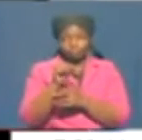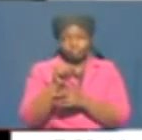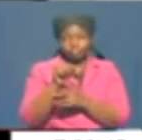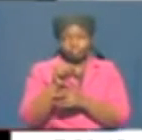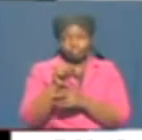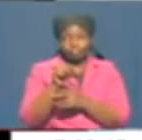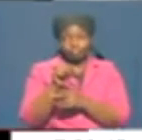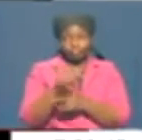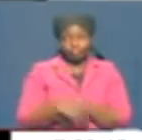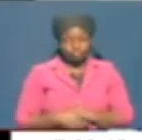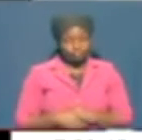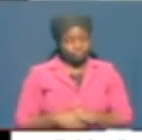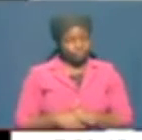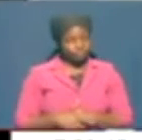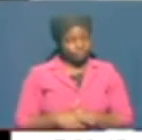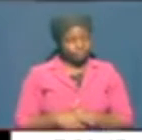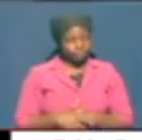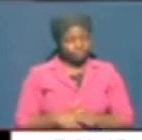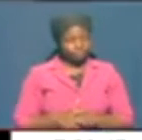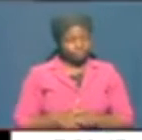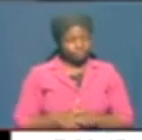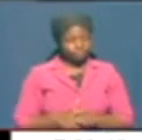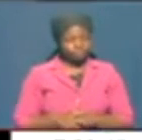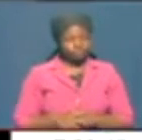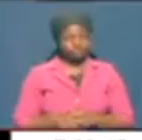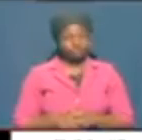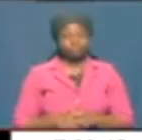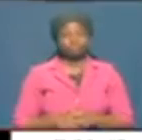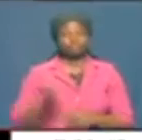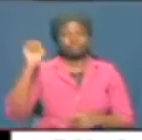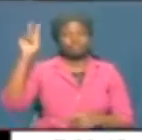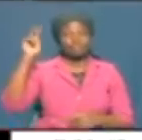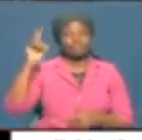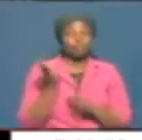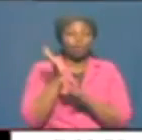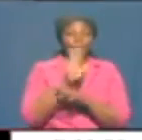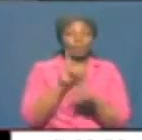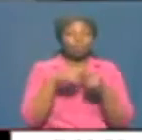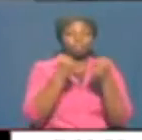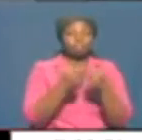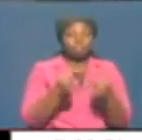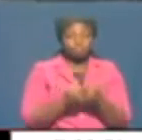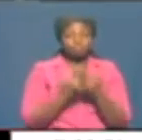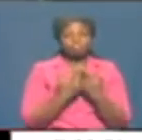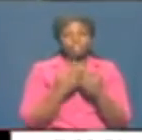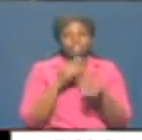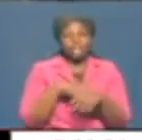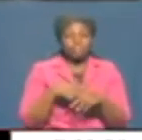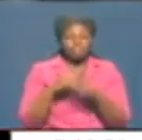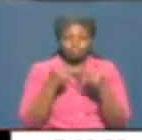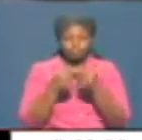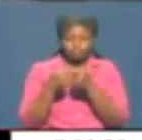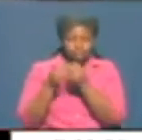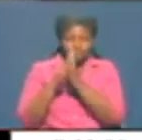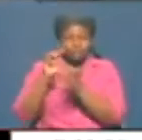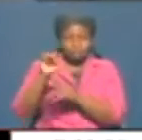altogether, but let us deal with the Mali game in Morocco first. Stars itarejelea michuano ya kufuzu itakapochuana ugenini dhidi ya Mali, kabla ya